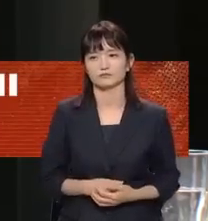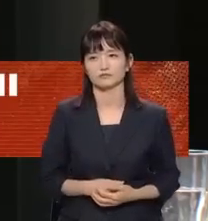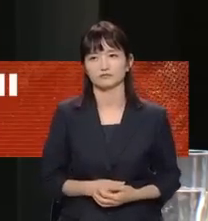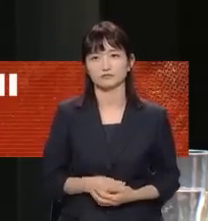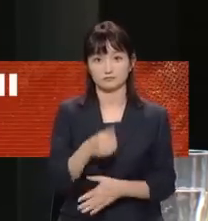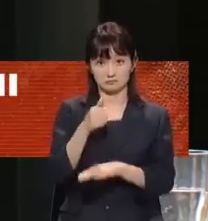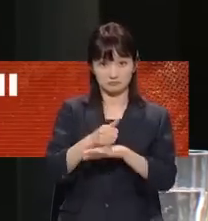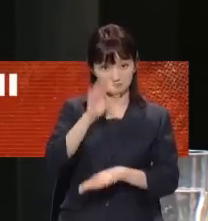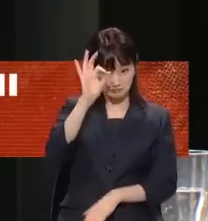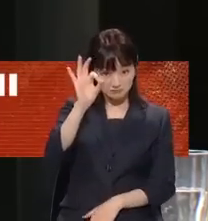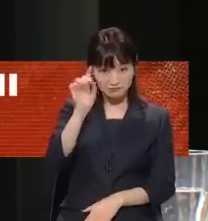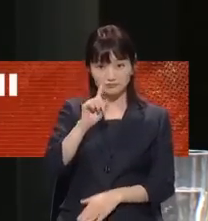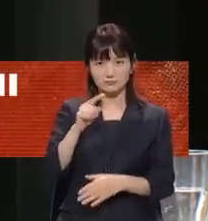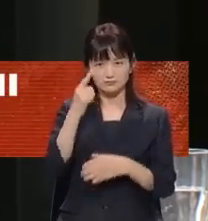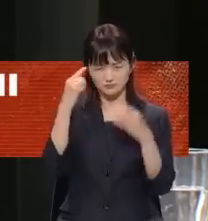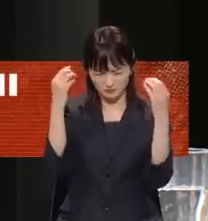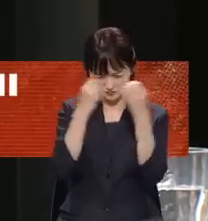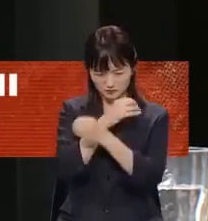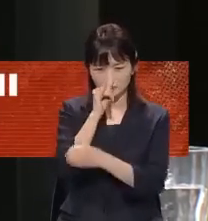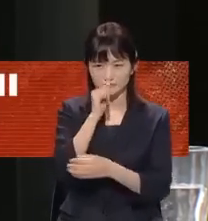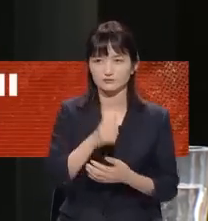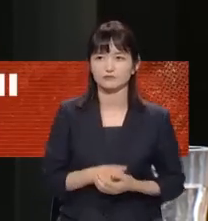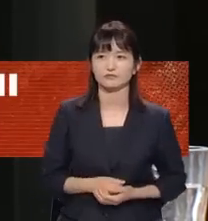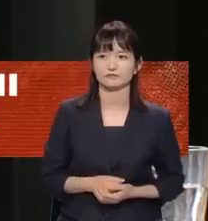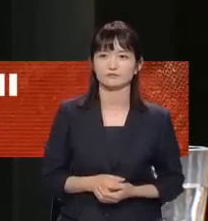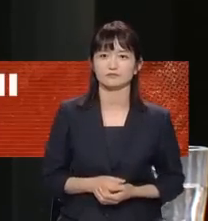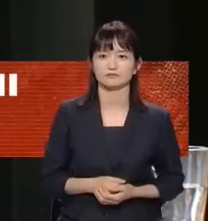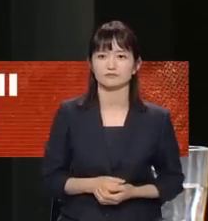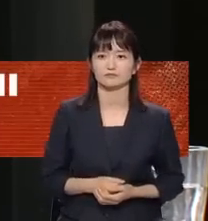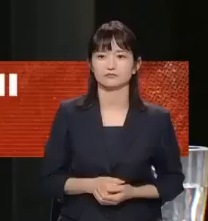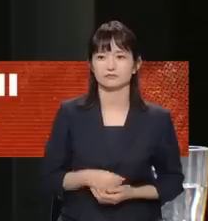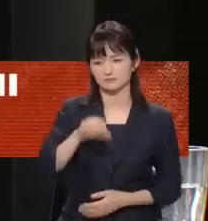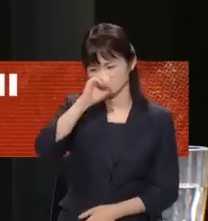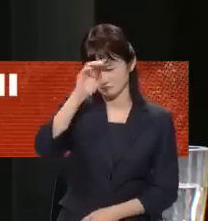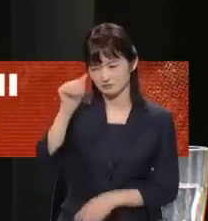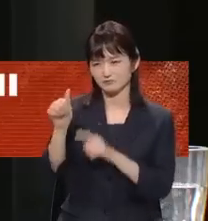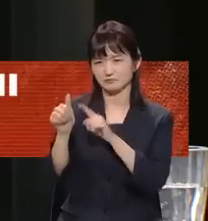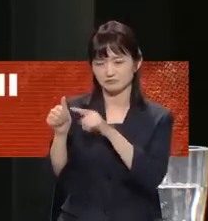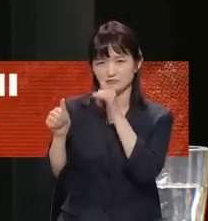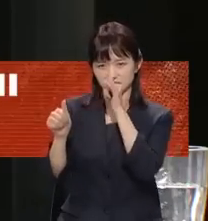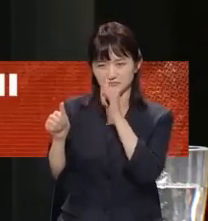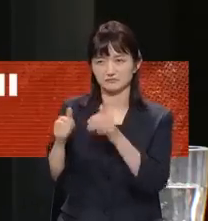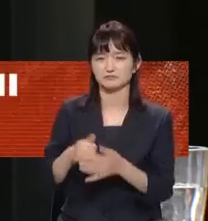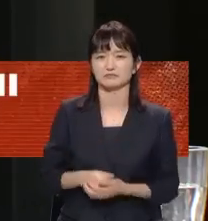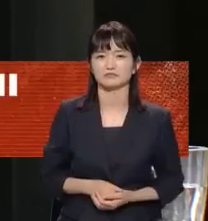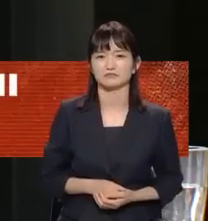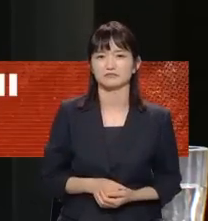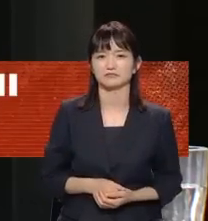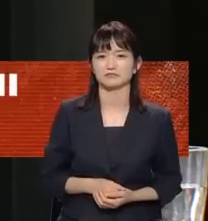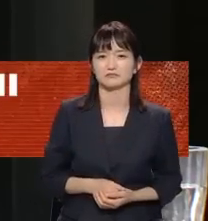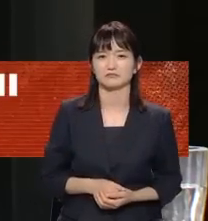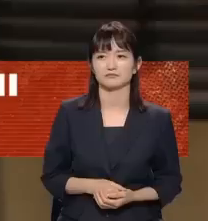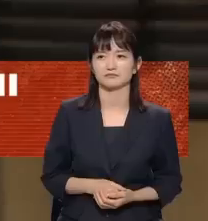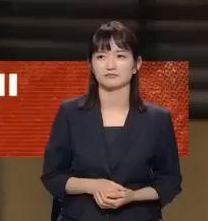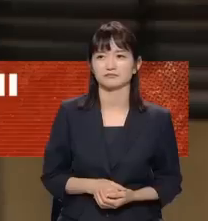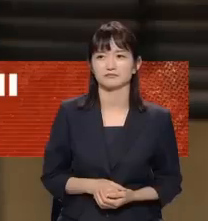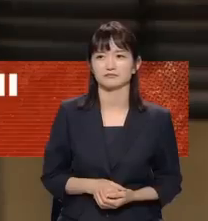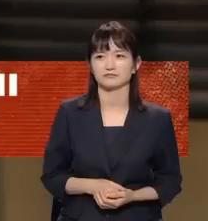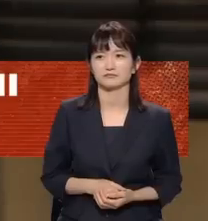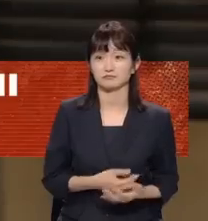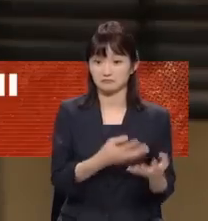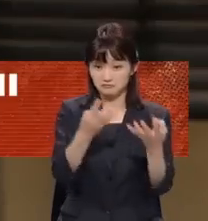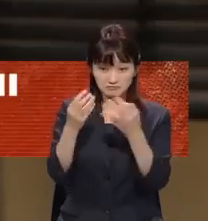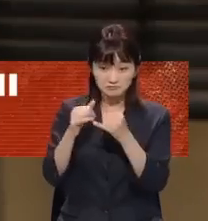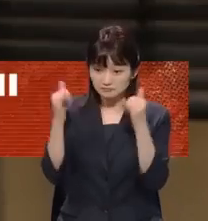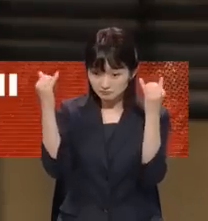결과만 딱 놓고 보면 오해가 있을 수 있겠지만 일단 뭐 전과 있었다고 하고 이거는 사실 뭐 많은 분들이